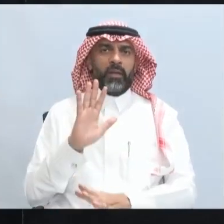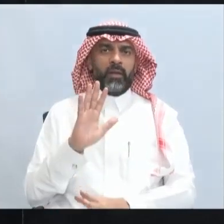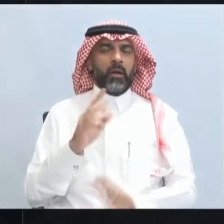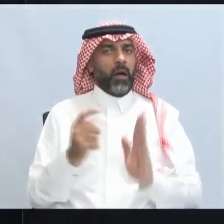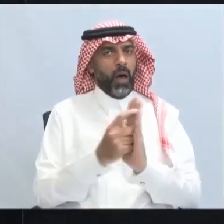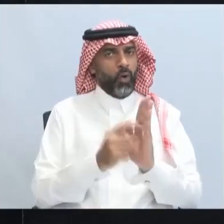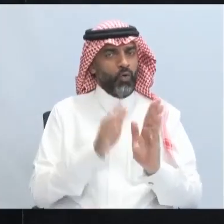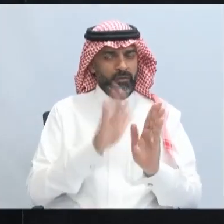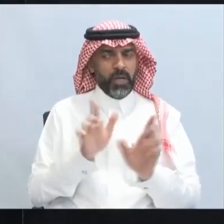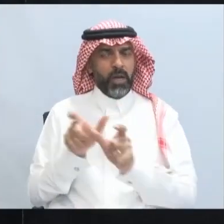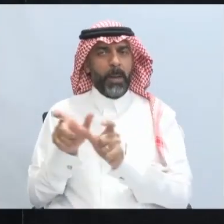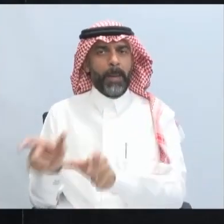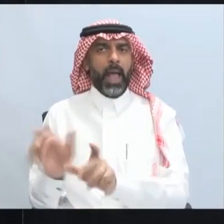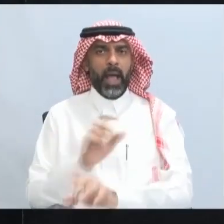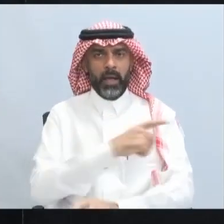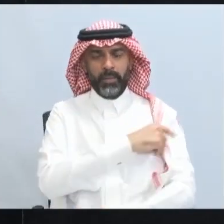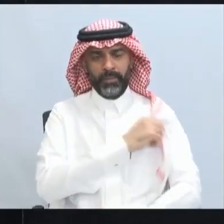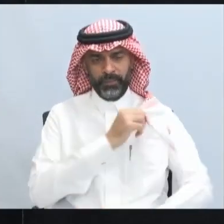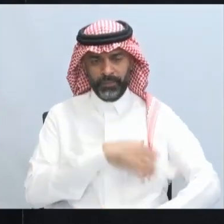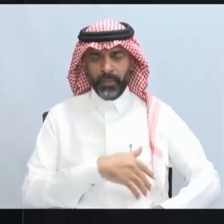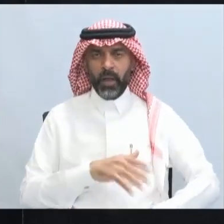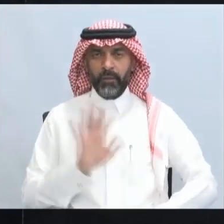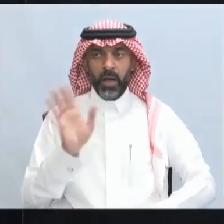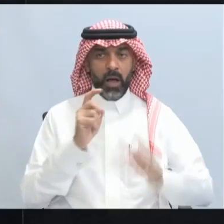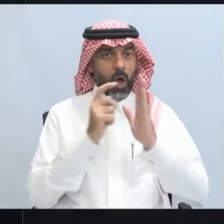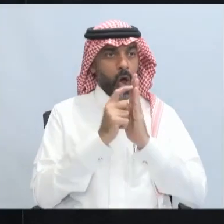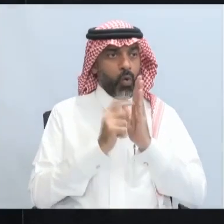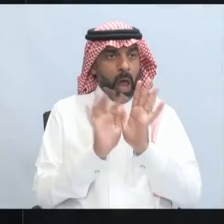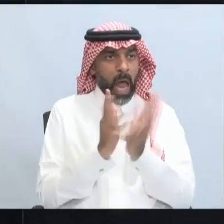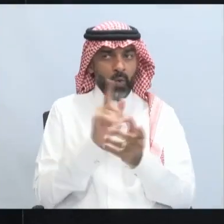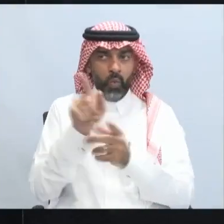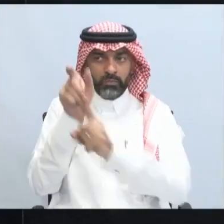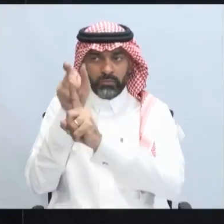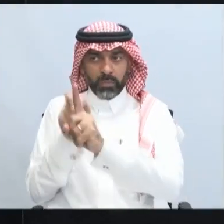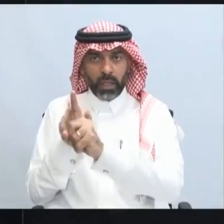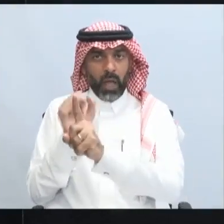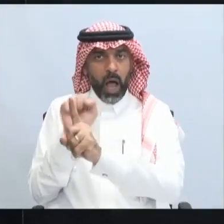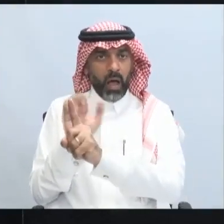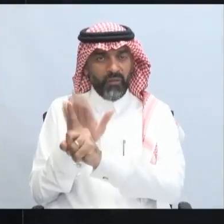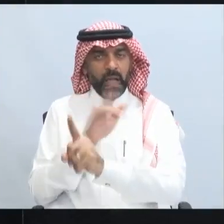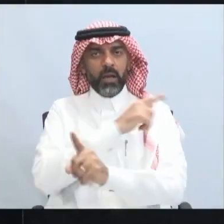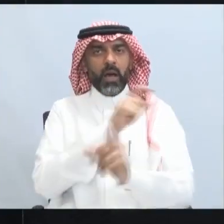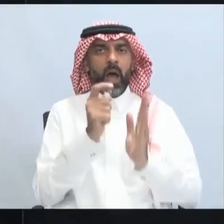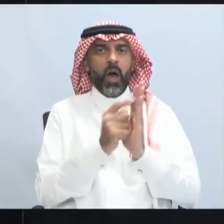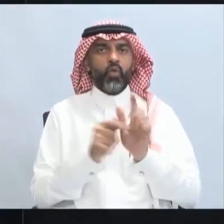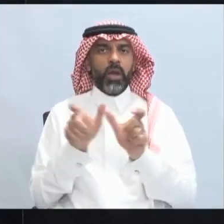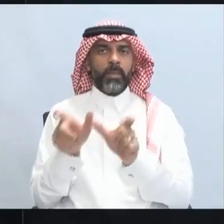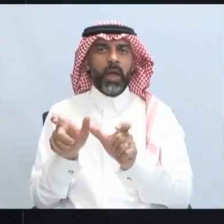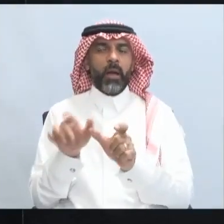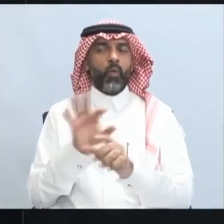القانون يحمي اصحاب الحقوق ان القانون يحمي اصحاب الحقوق ومن ذلك الحقوق